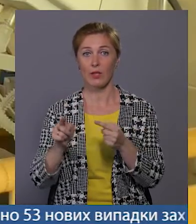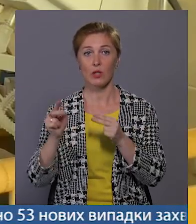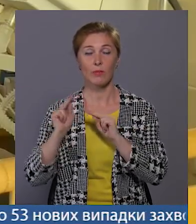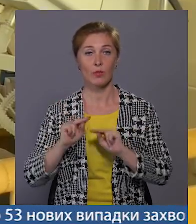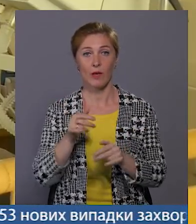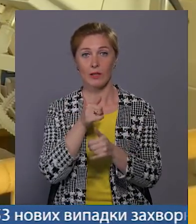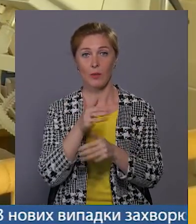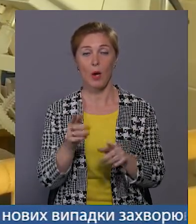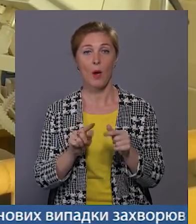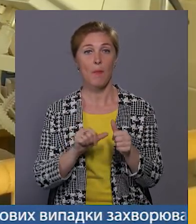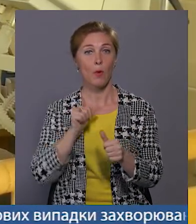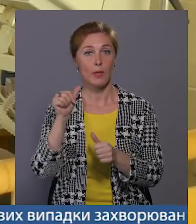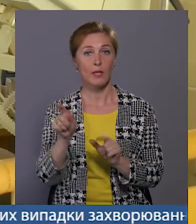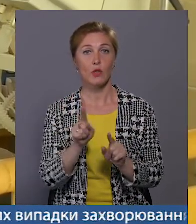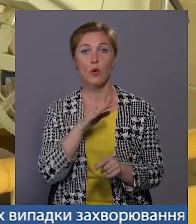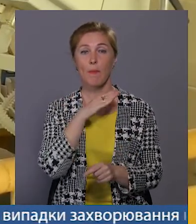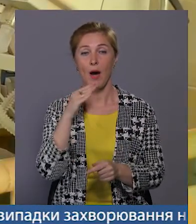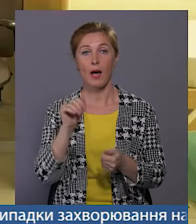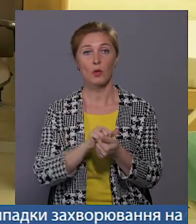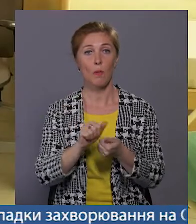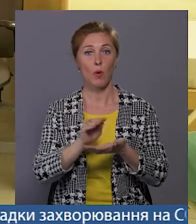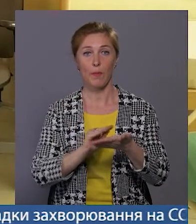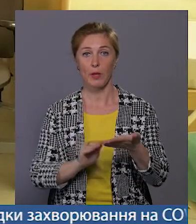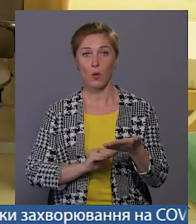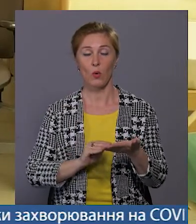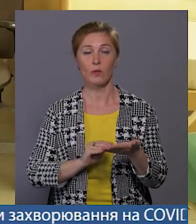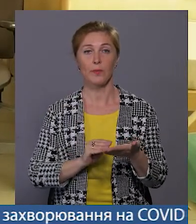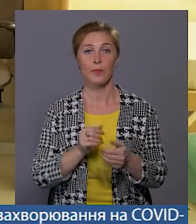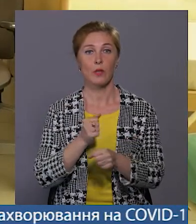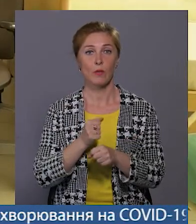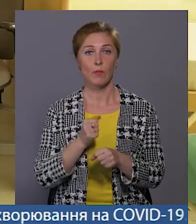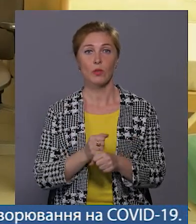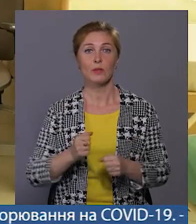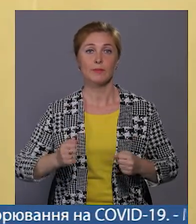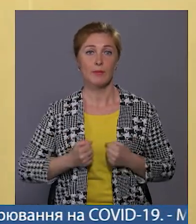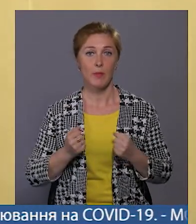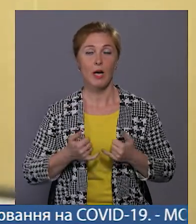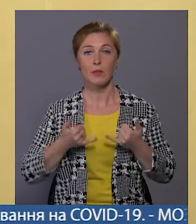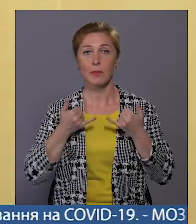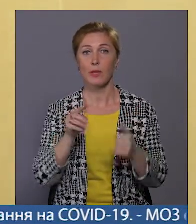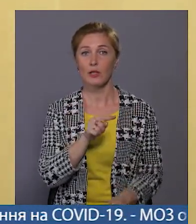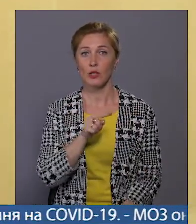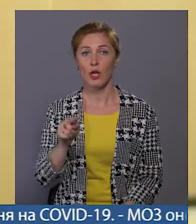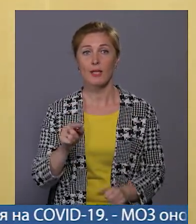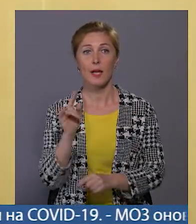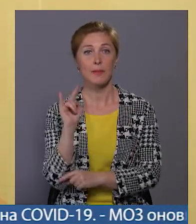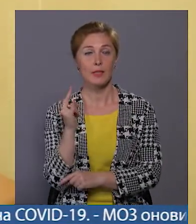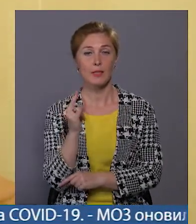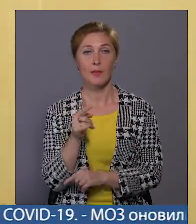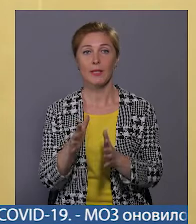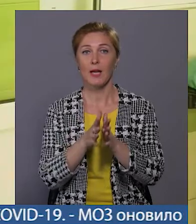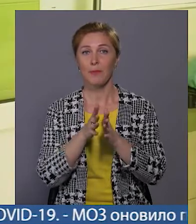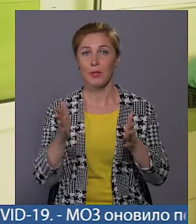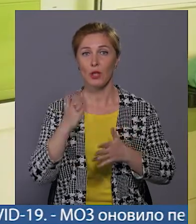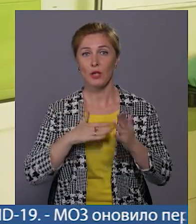може. Попри те, що багато паперової і організаційної роботи, пані Ольга намагається приділяти час маленьким пацієнтам. Найбільше